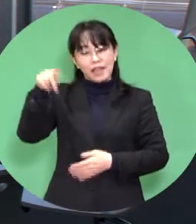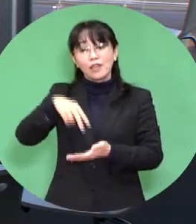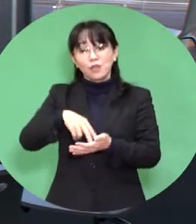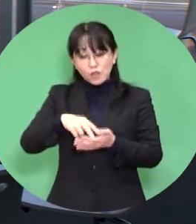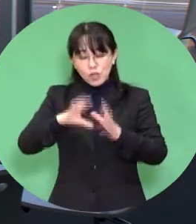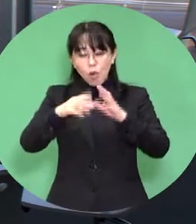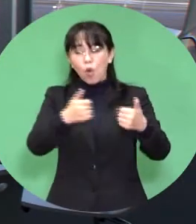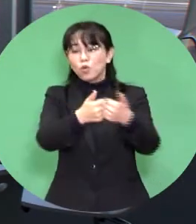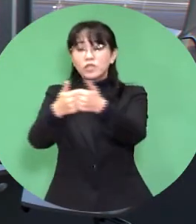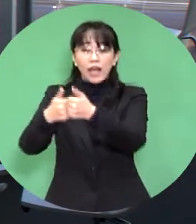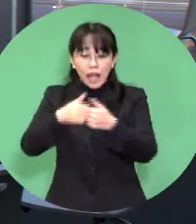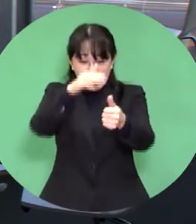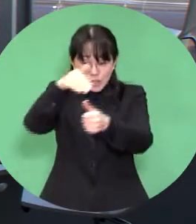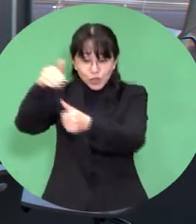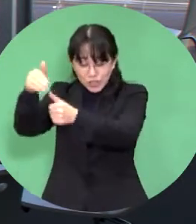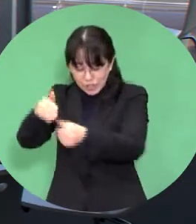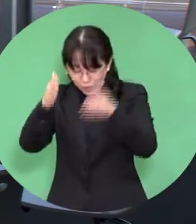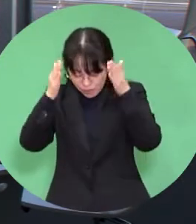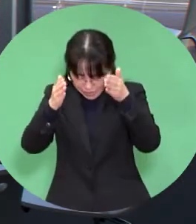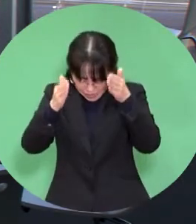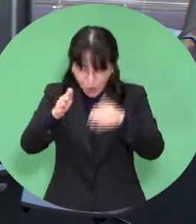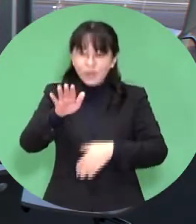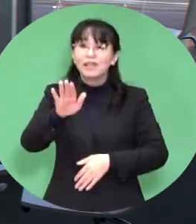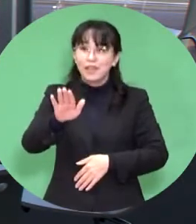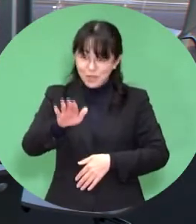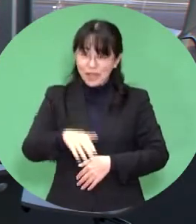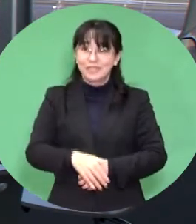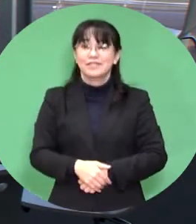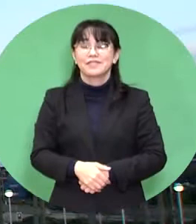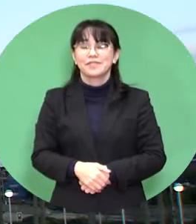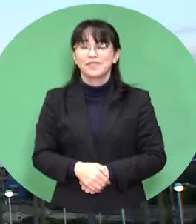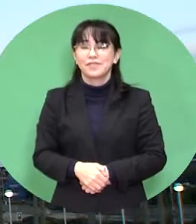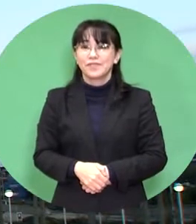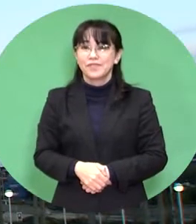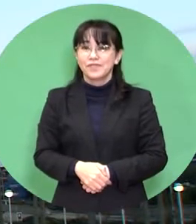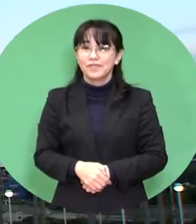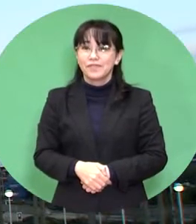際会議の誘致にも力を入れています。